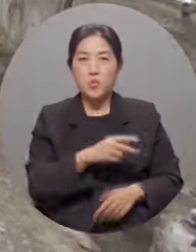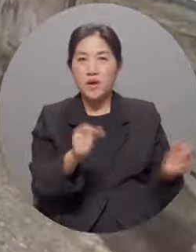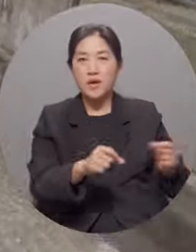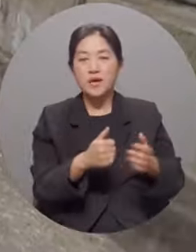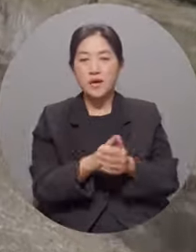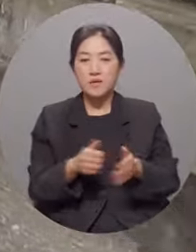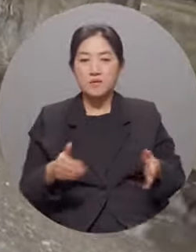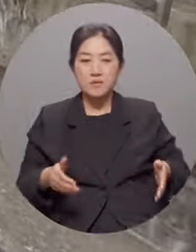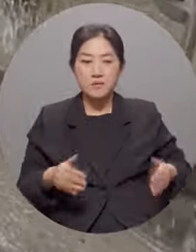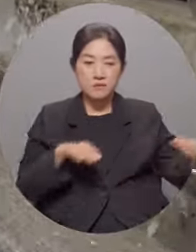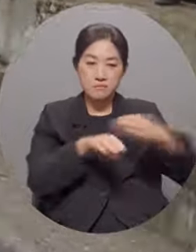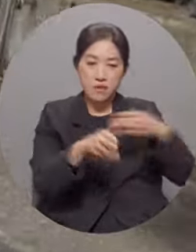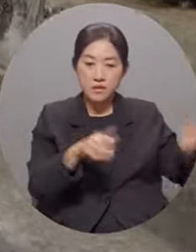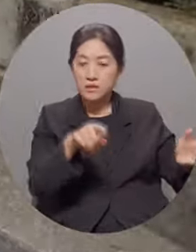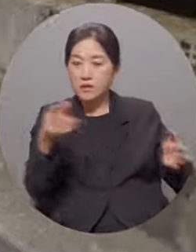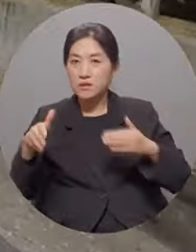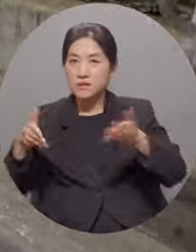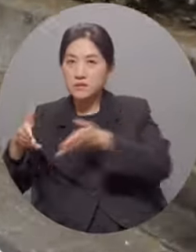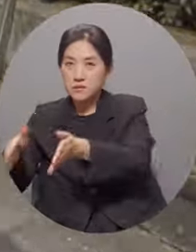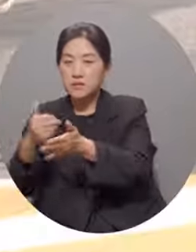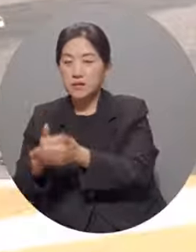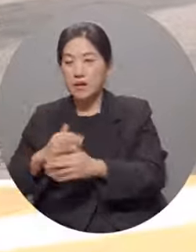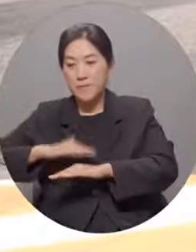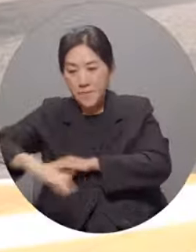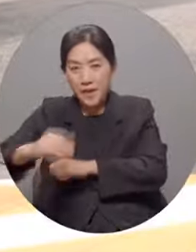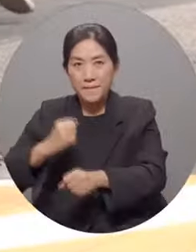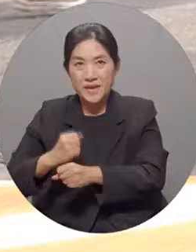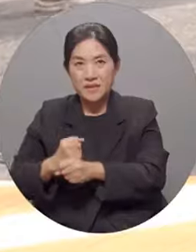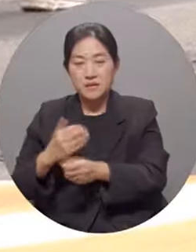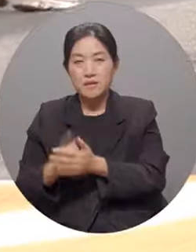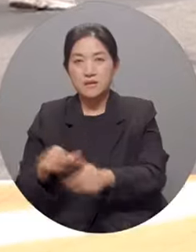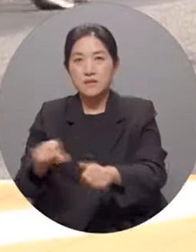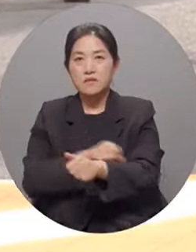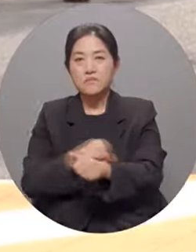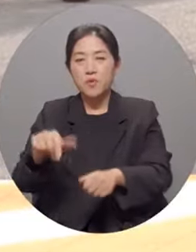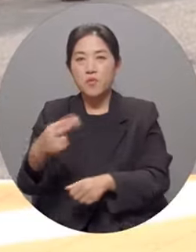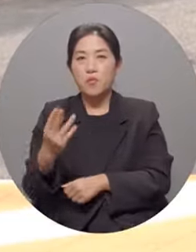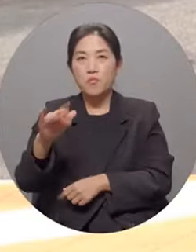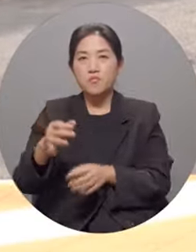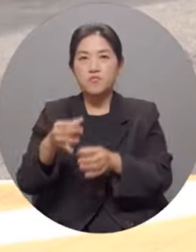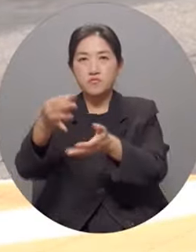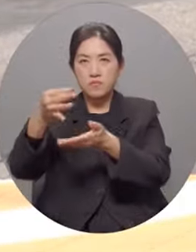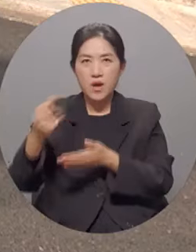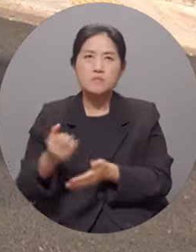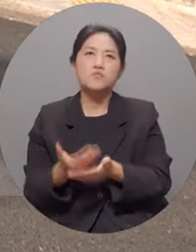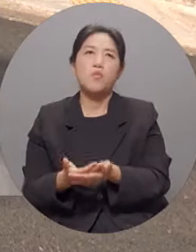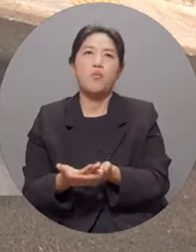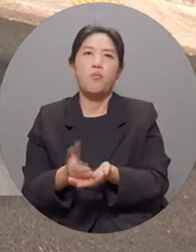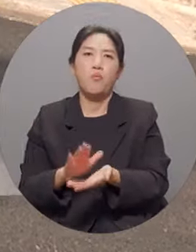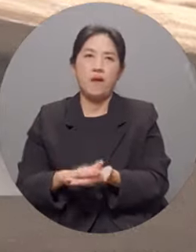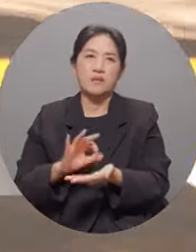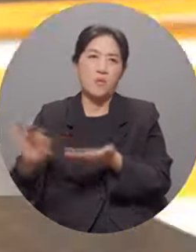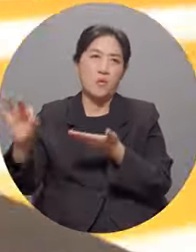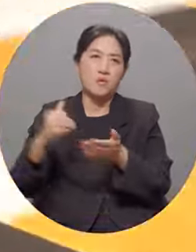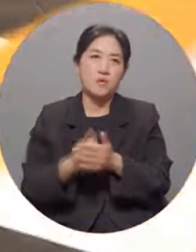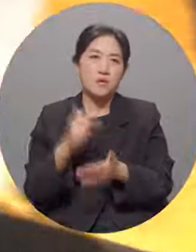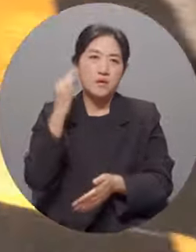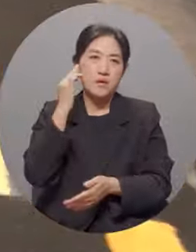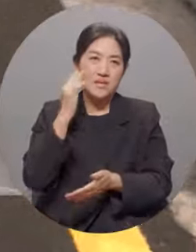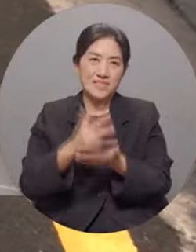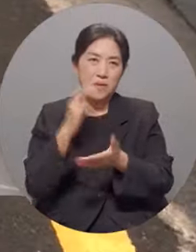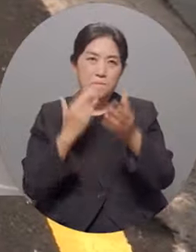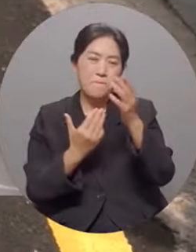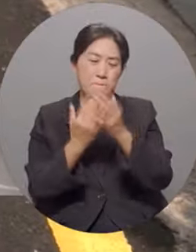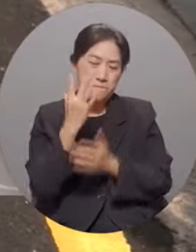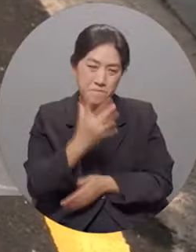이면도로 네 곳에서 진행된 포장 공사 역시 특별 교부금으로 충당됐습니다. 또 다른 이태원의 비극을 막는 데